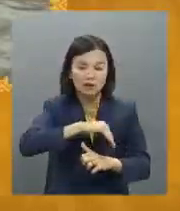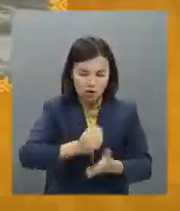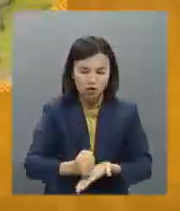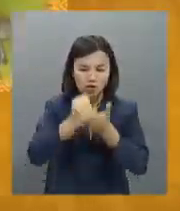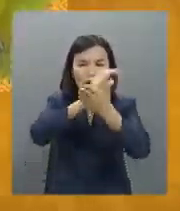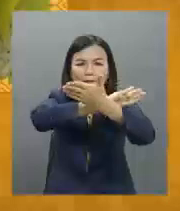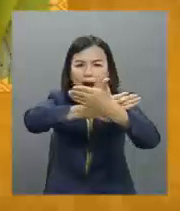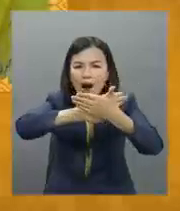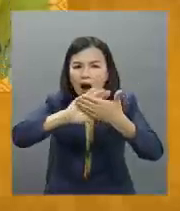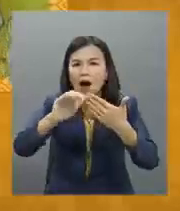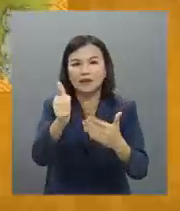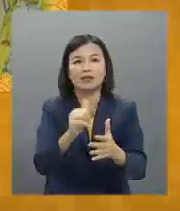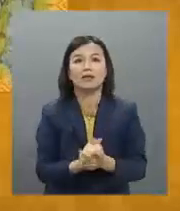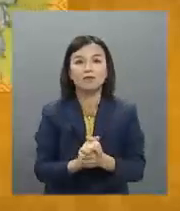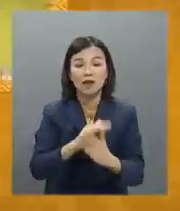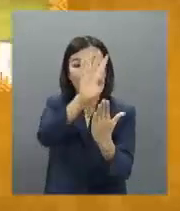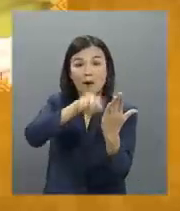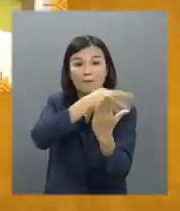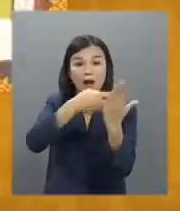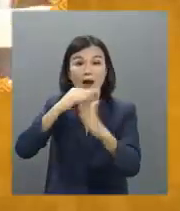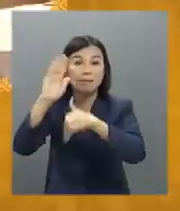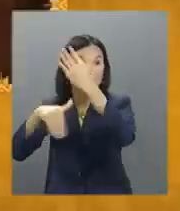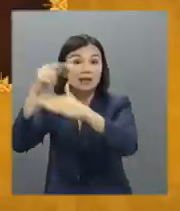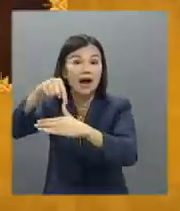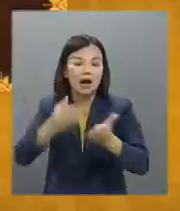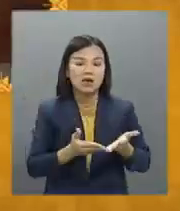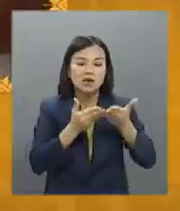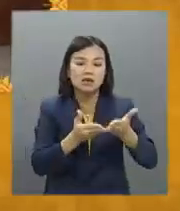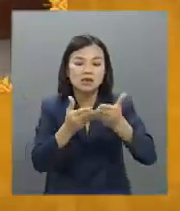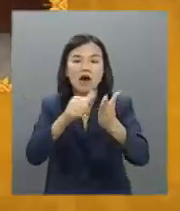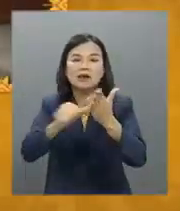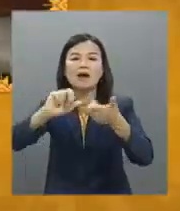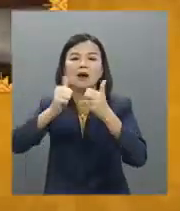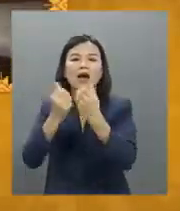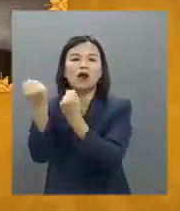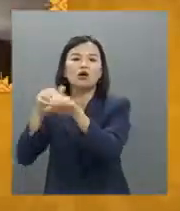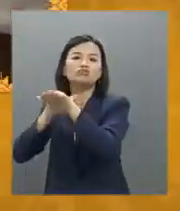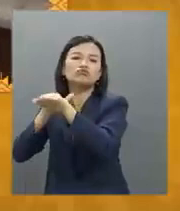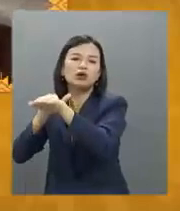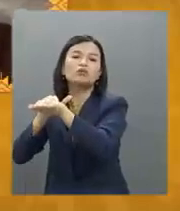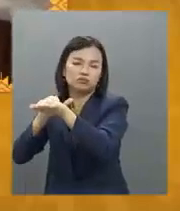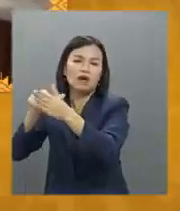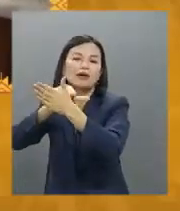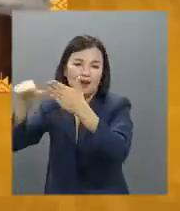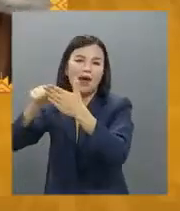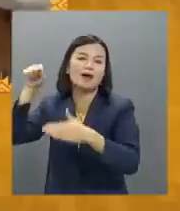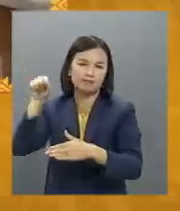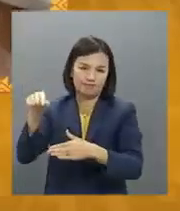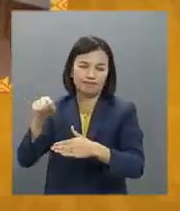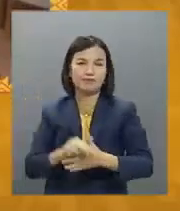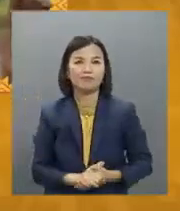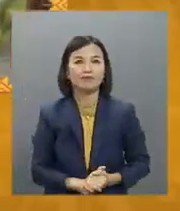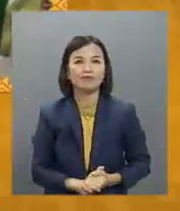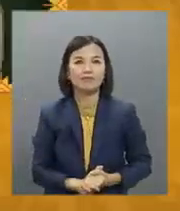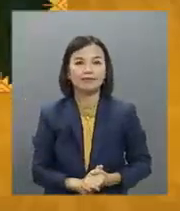สียจนน้ำใสสะอาดขึ้นอีกทั้งมีแผนพัฒนาเป็นเส้นทางการเดินเรือเพื่อแก้ปัญหาการจราจรติดขั